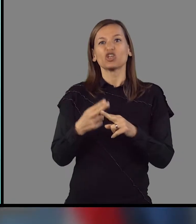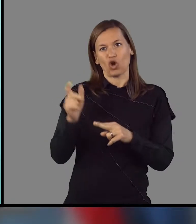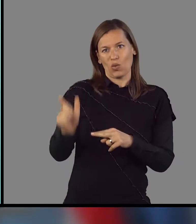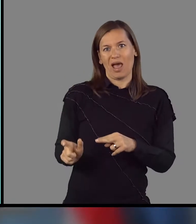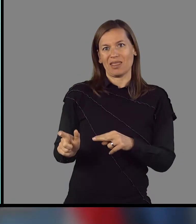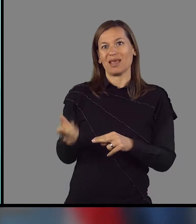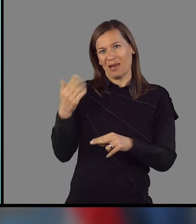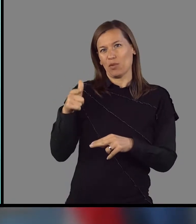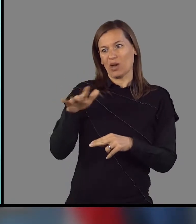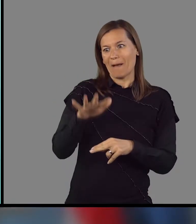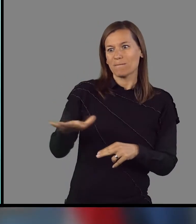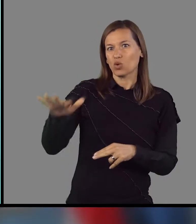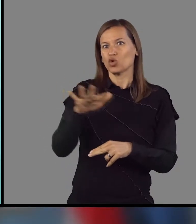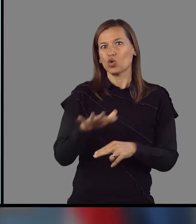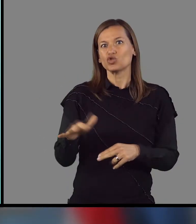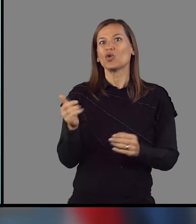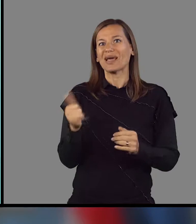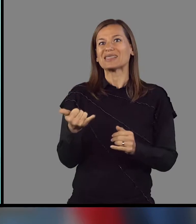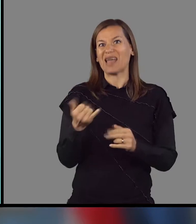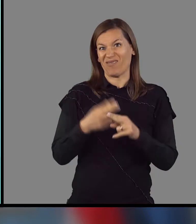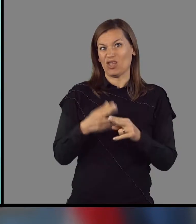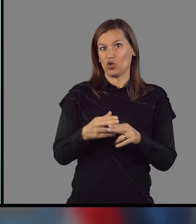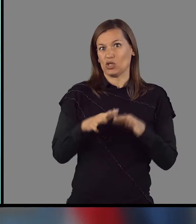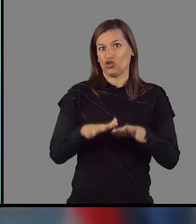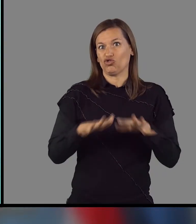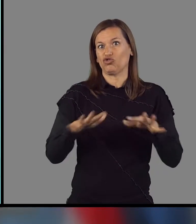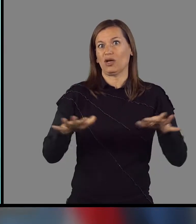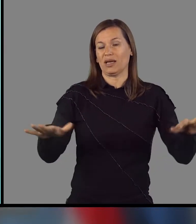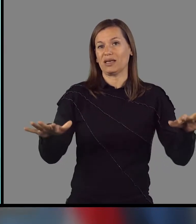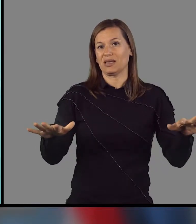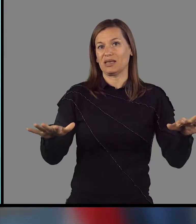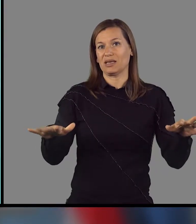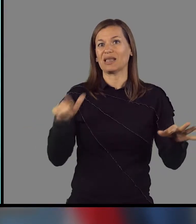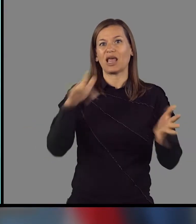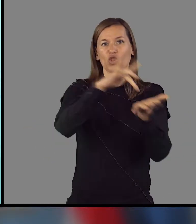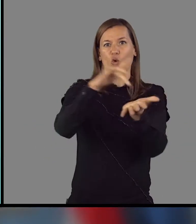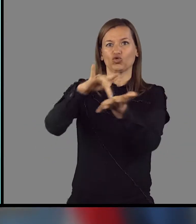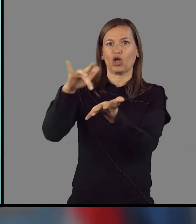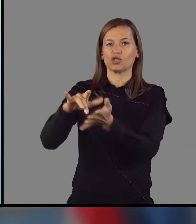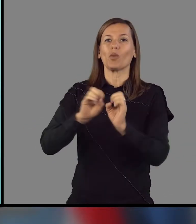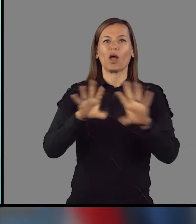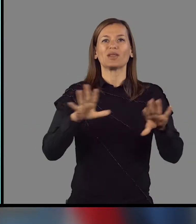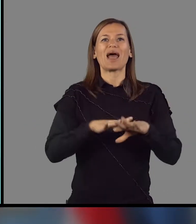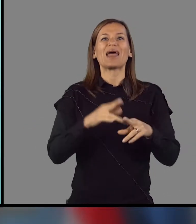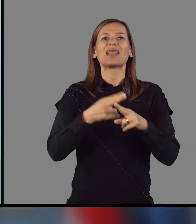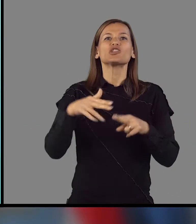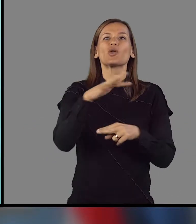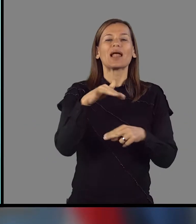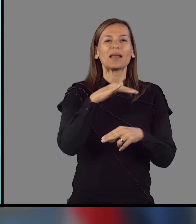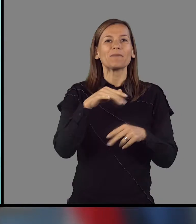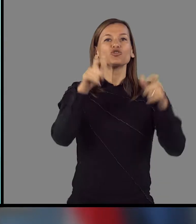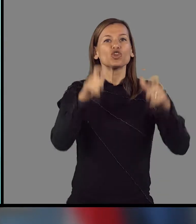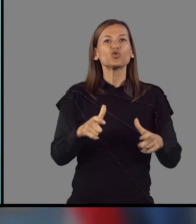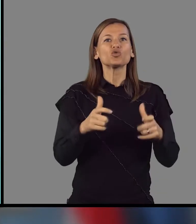bil na tem področju, kjer se virus trenutno širi, te točke so objavljene na Nacionalnem inštitutu za javno